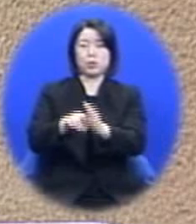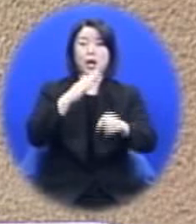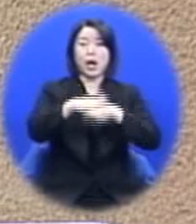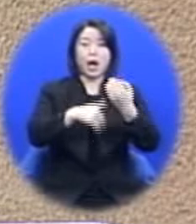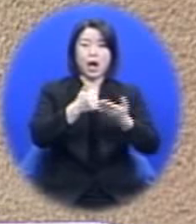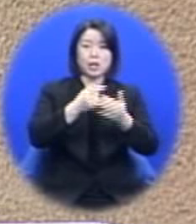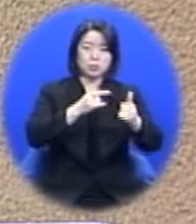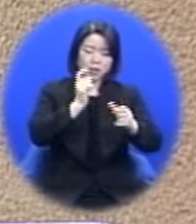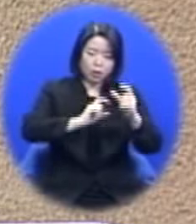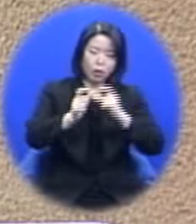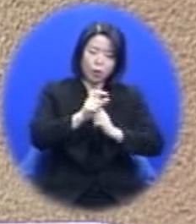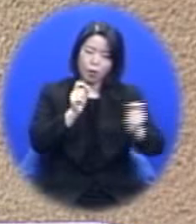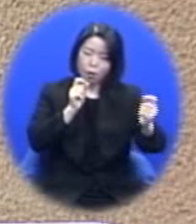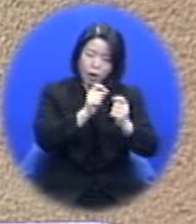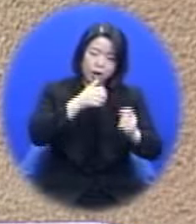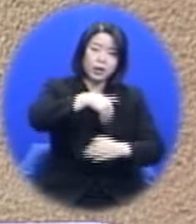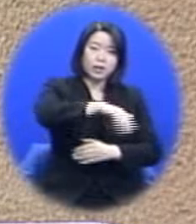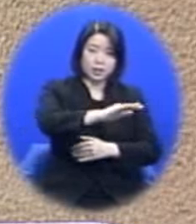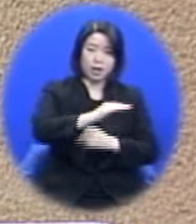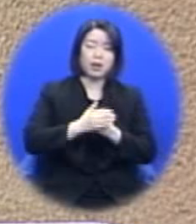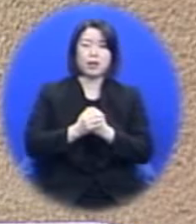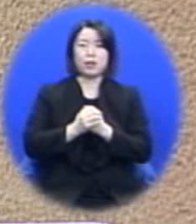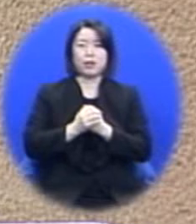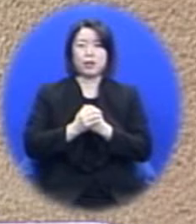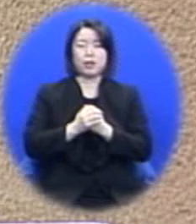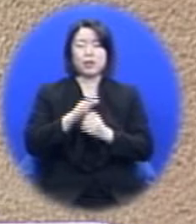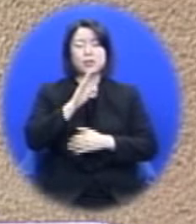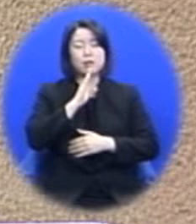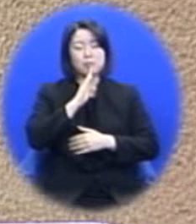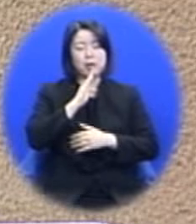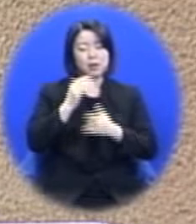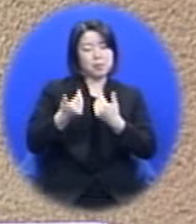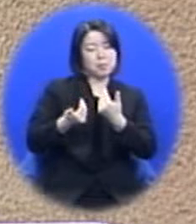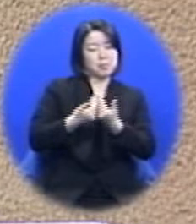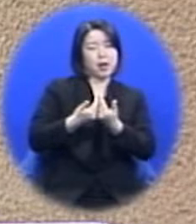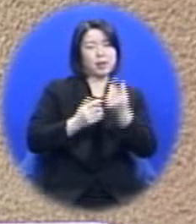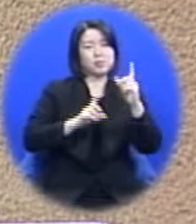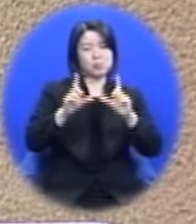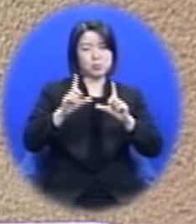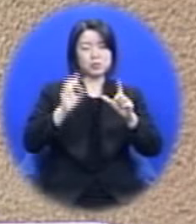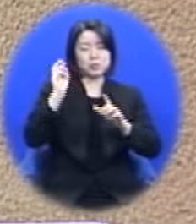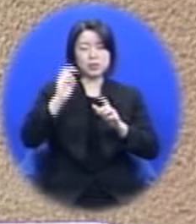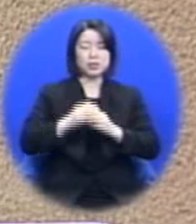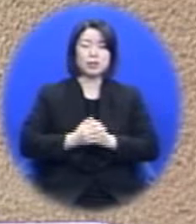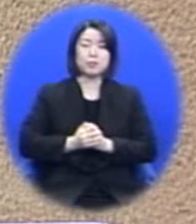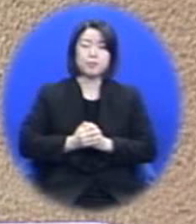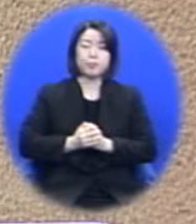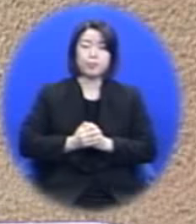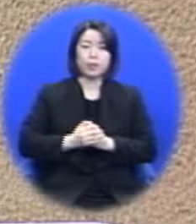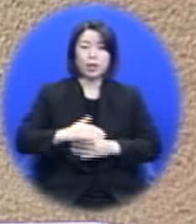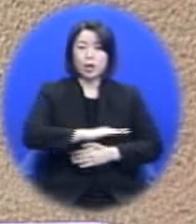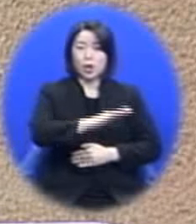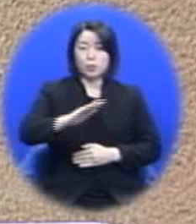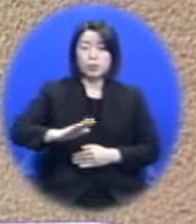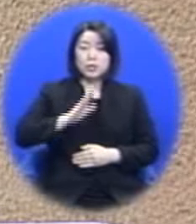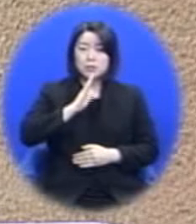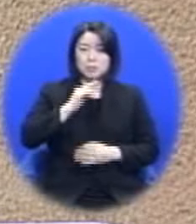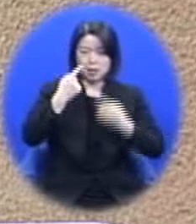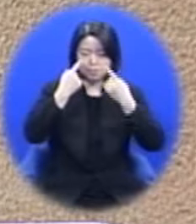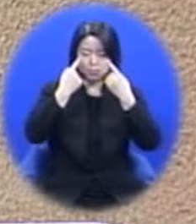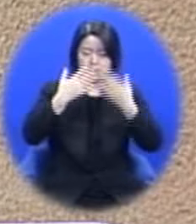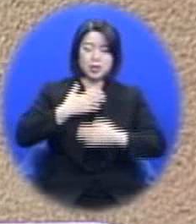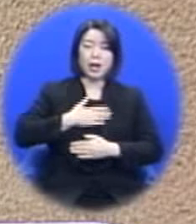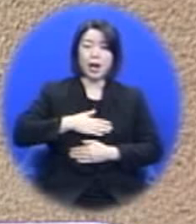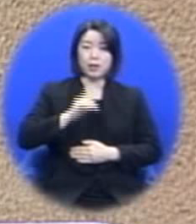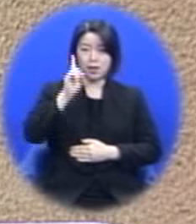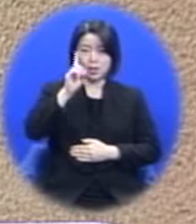나아가요. 이건 참 정말 모순이죠. 여러분, 우리가 분명히 알아야 될 것이